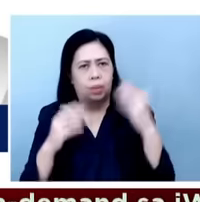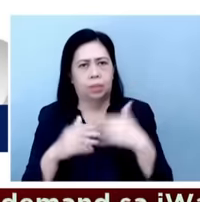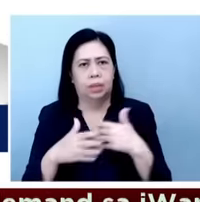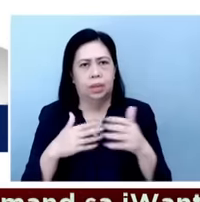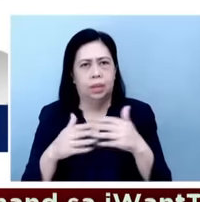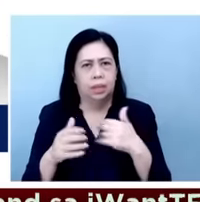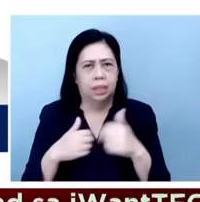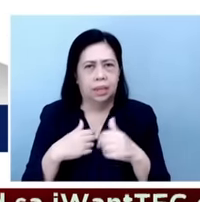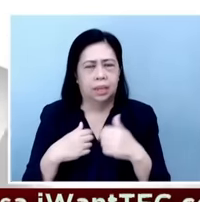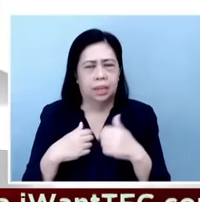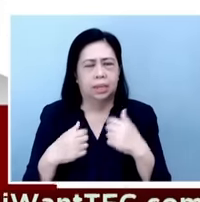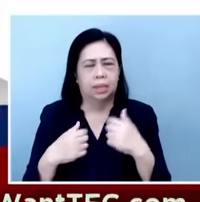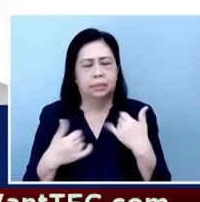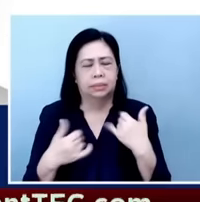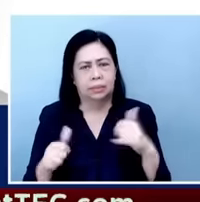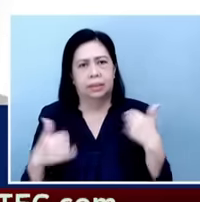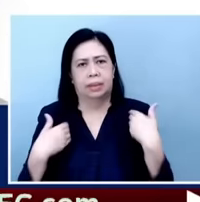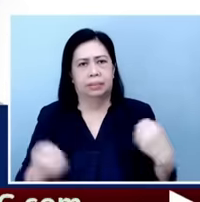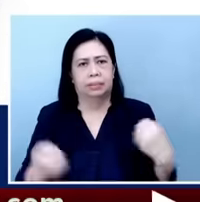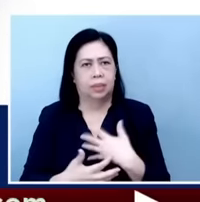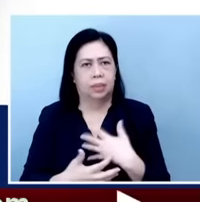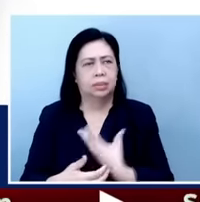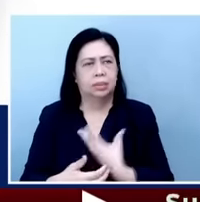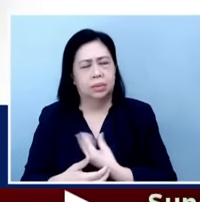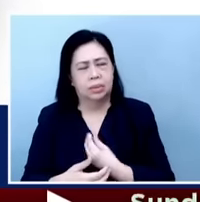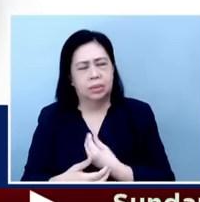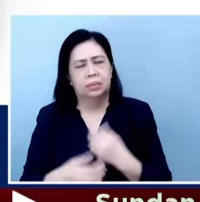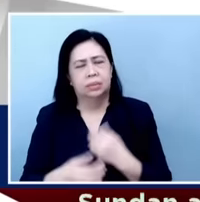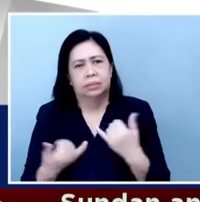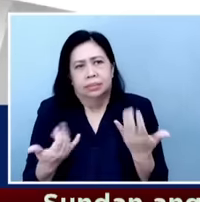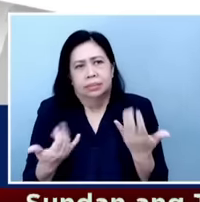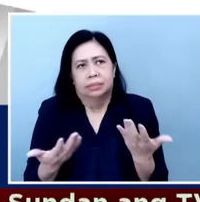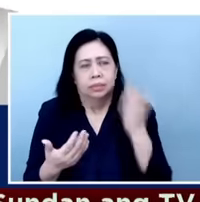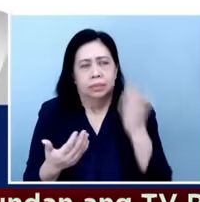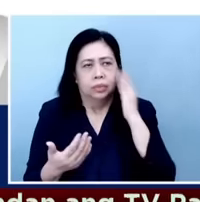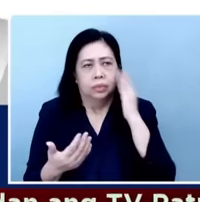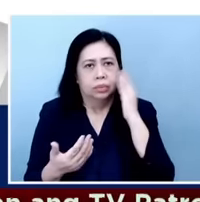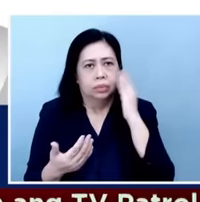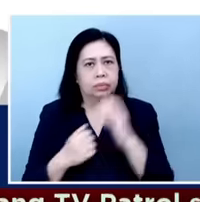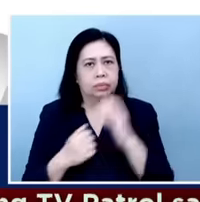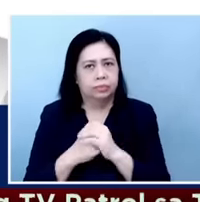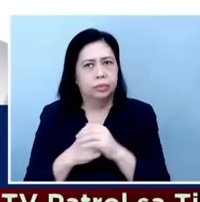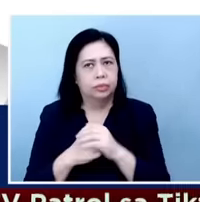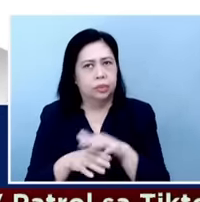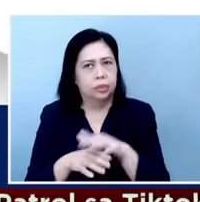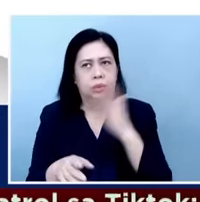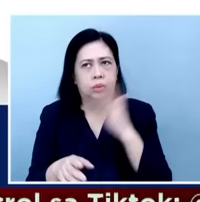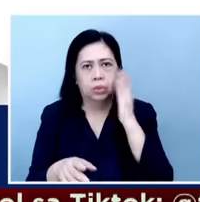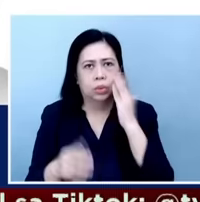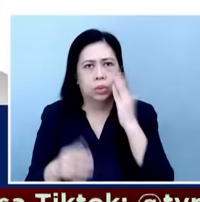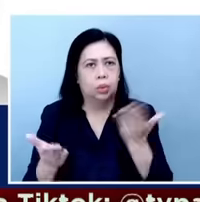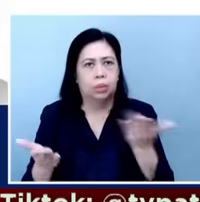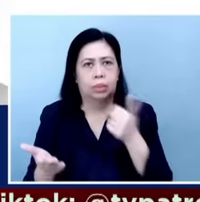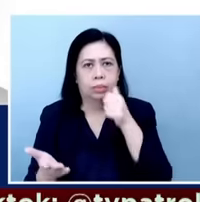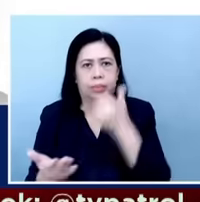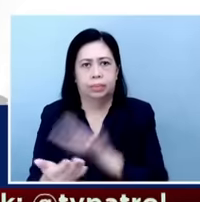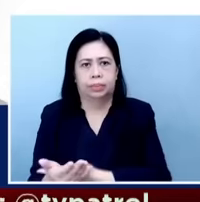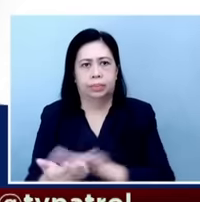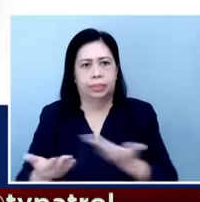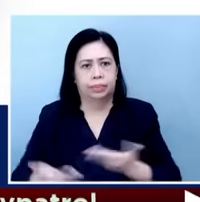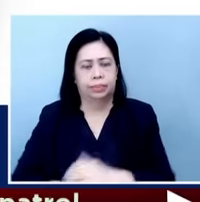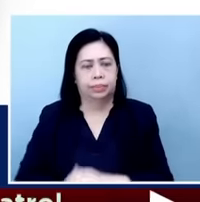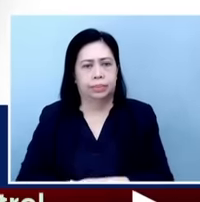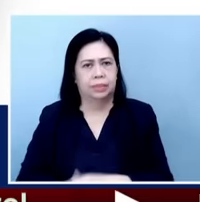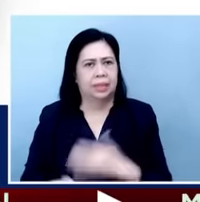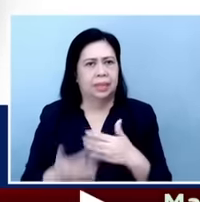yung takot ko. Pero alam kong unti-unti ko nang malalaman kung nasaan ang aking anak. Kahit